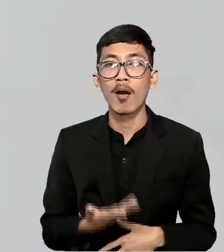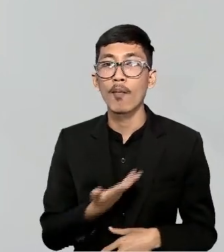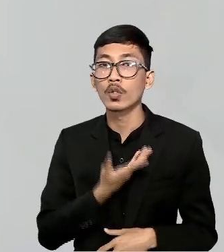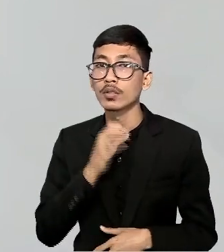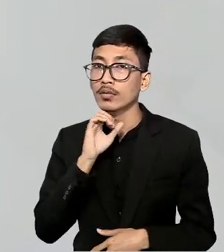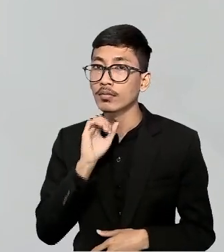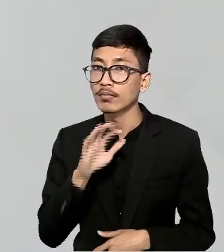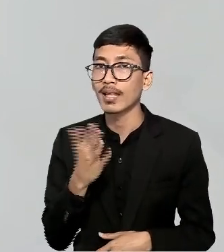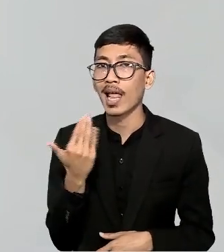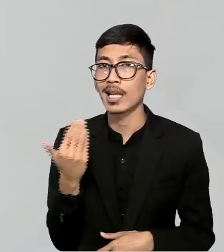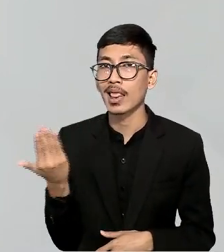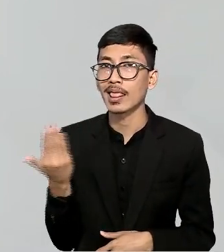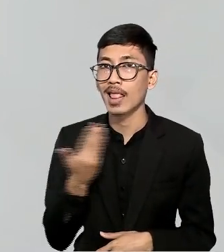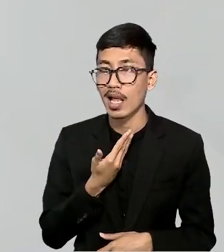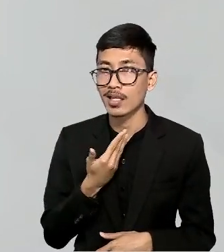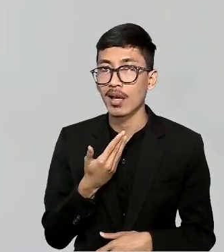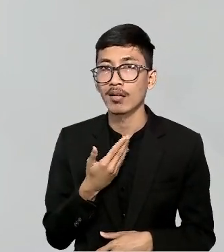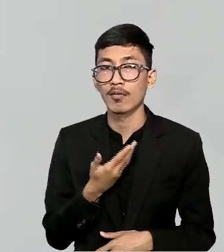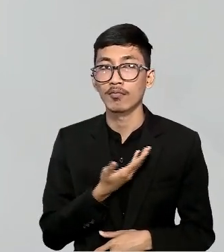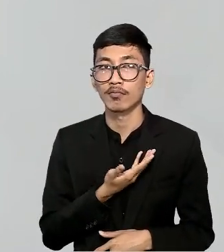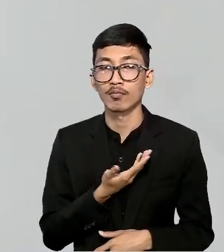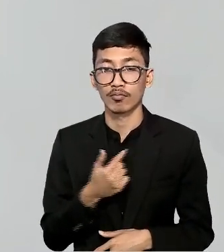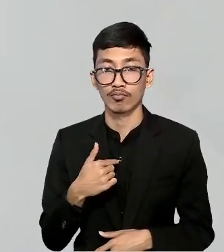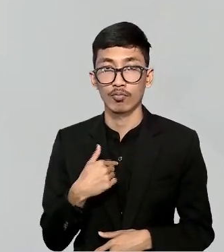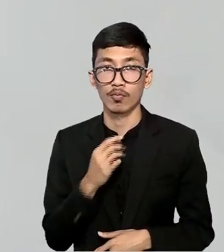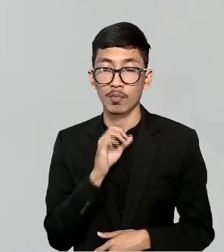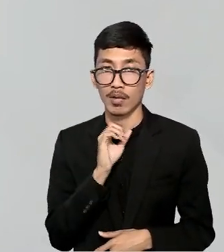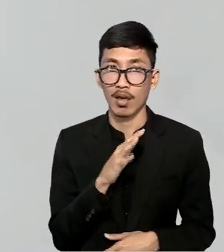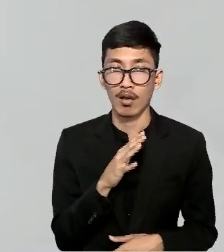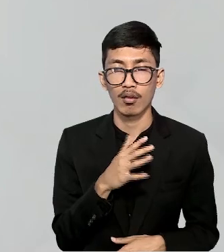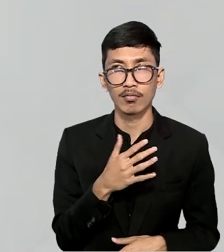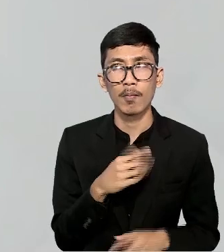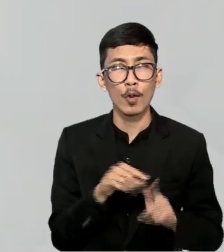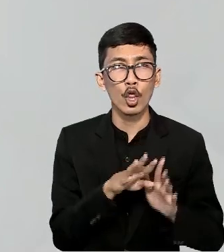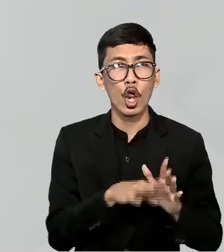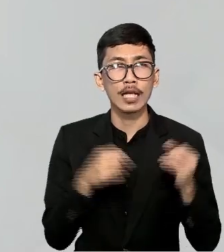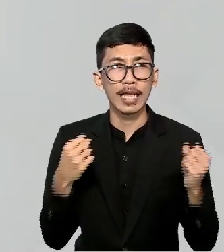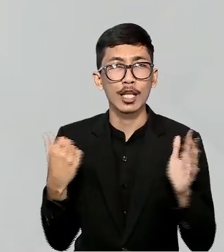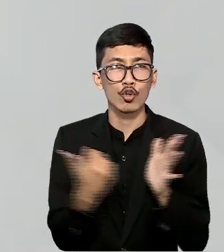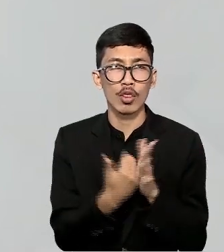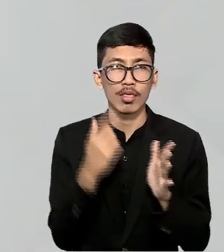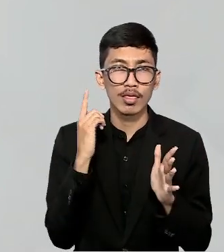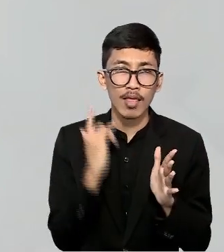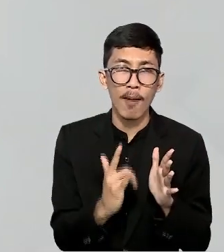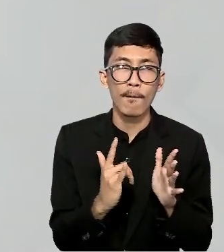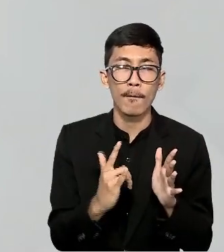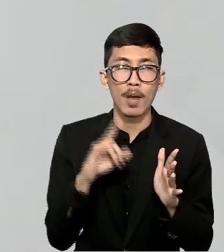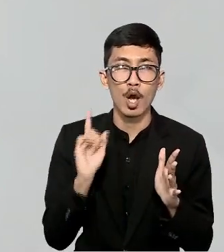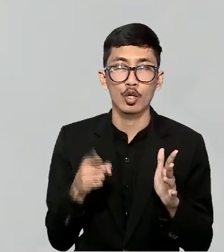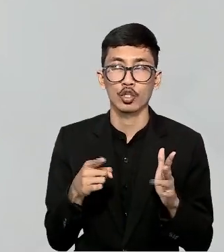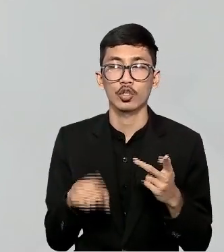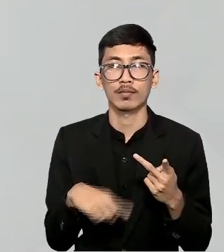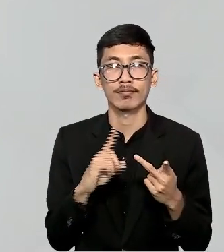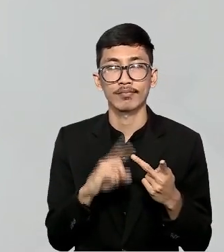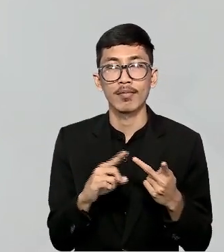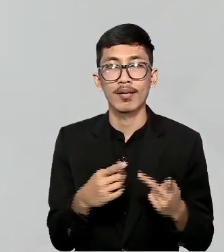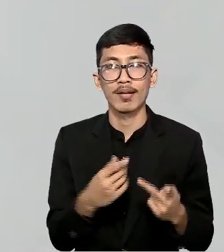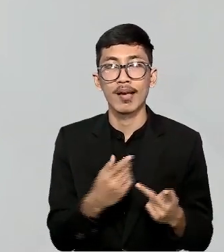Marzuki tadi saran saya adalah kita tetap patuhi protokol kesehatan dan Kita patut bangga dengan kesabaran masyarakat